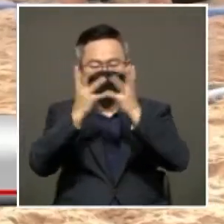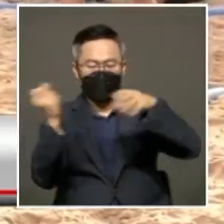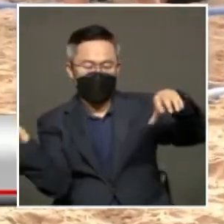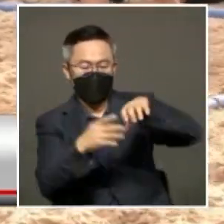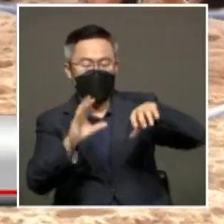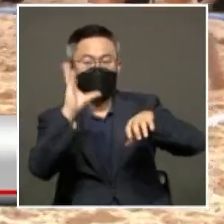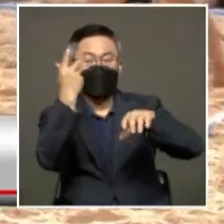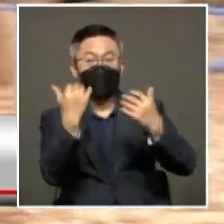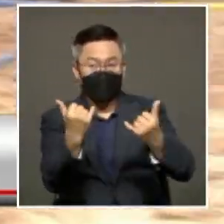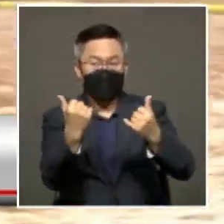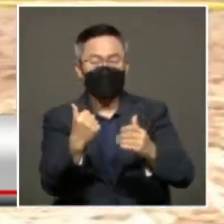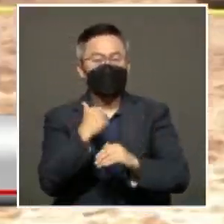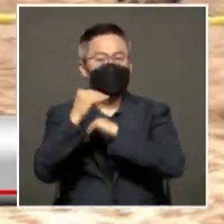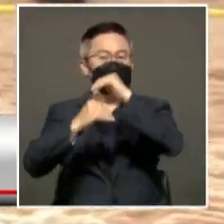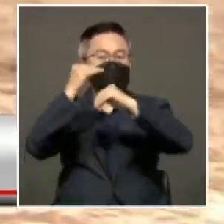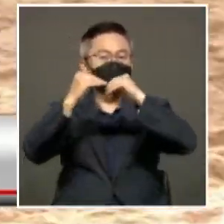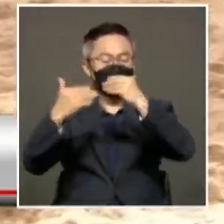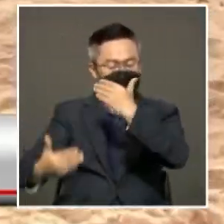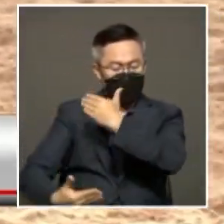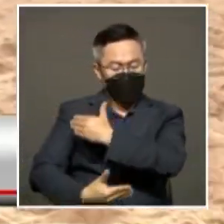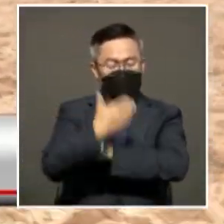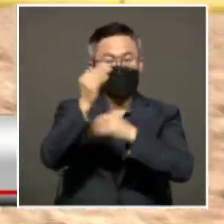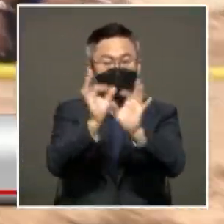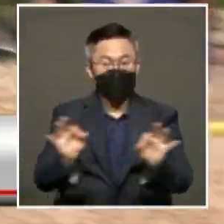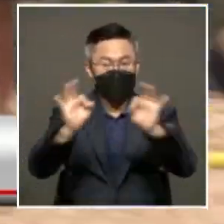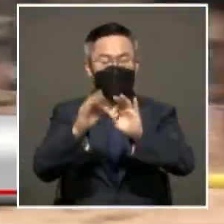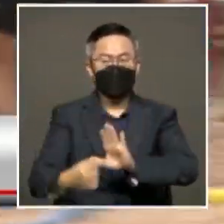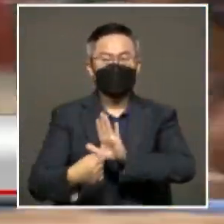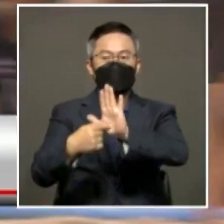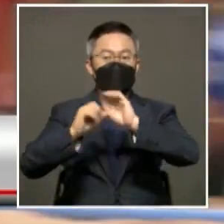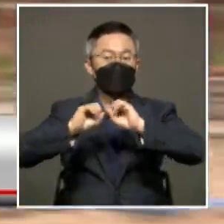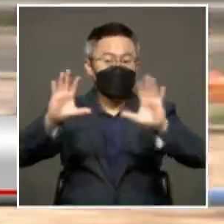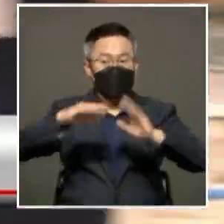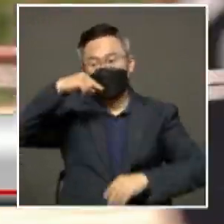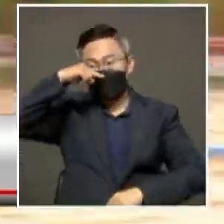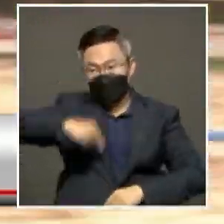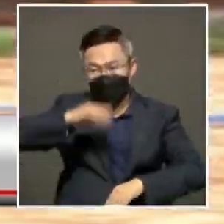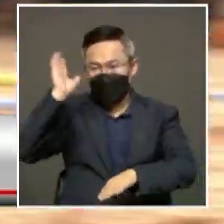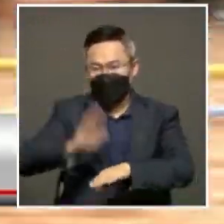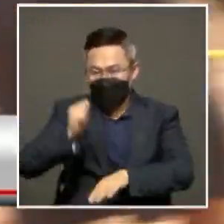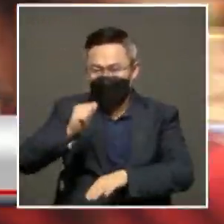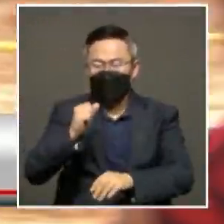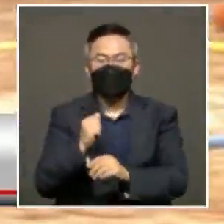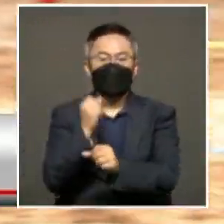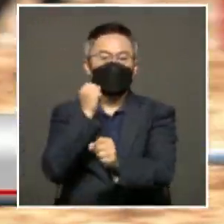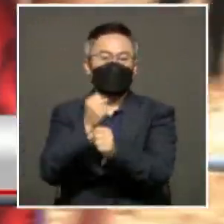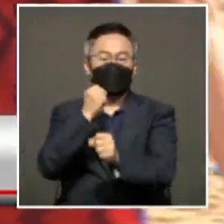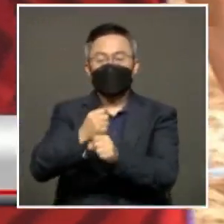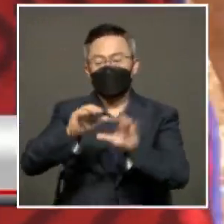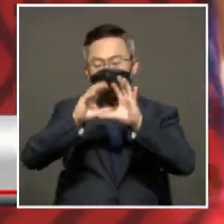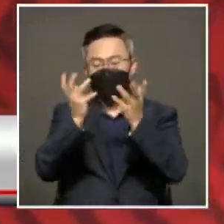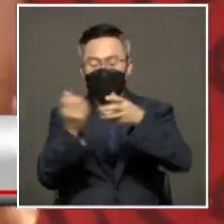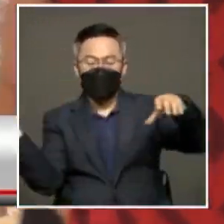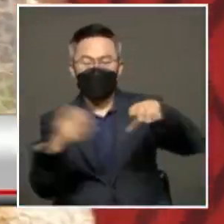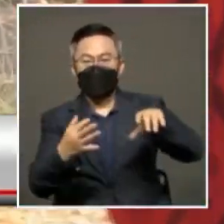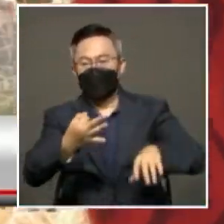ทีนี้ยังเป็นบททดสอบและโอกาสสำคัญที่จะได้แสดงศักยภาพออกมาเพื่อเป็นบันไดต่อยอดสู่การเป็นนักแฮนด์บอลชายหาดไทยค